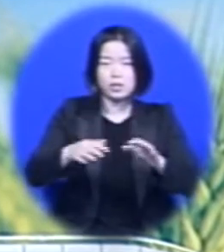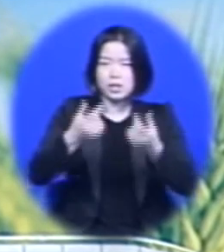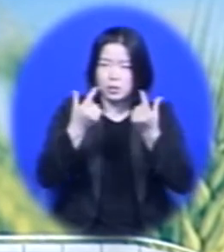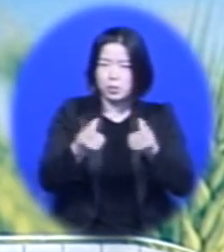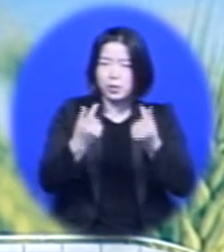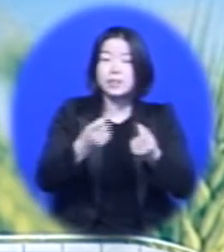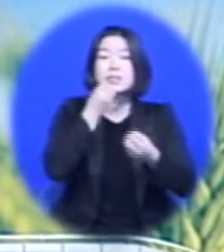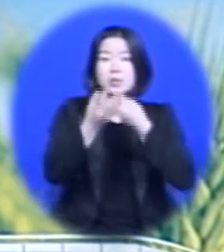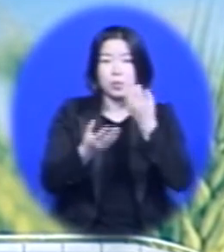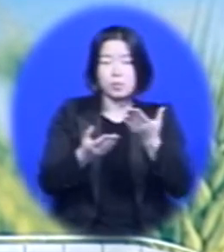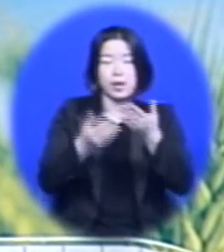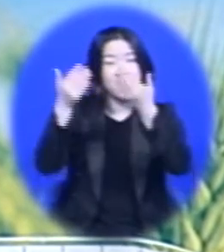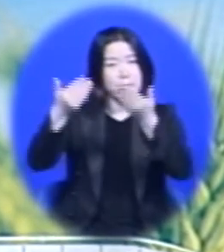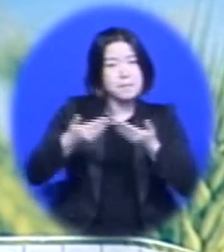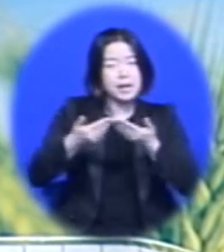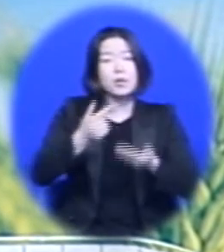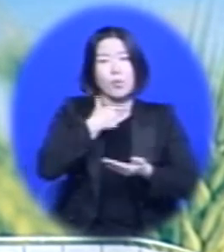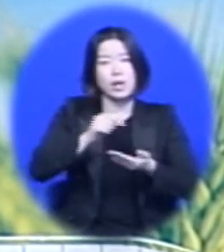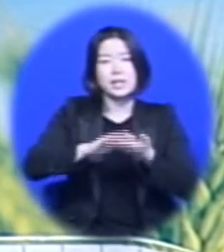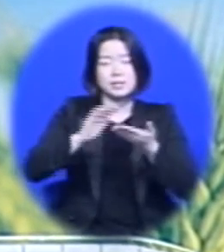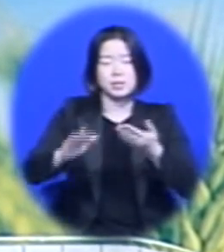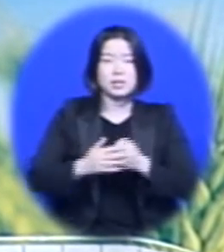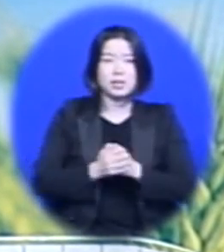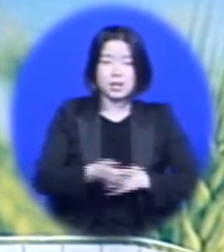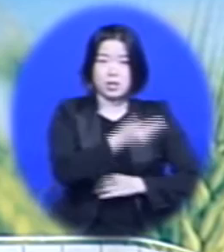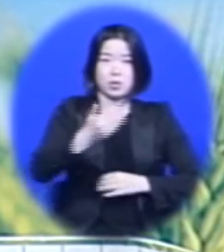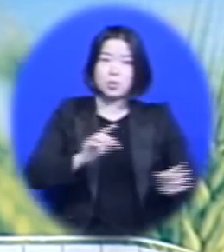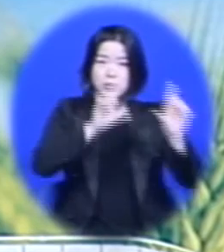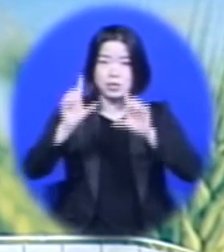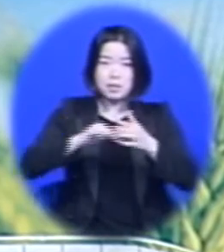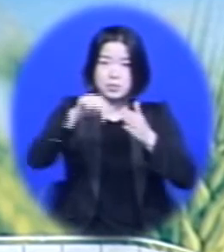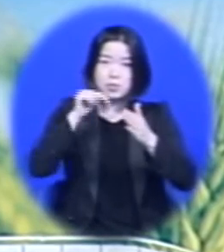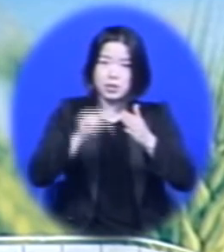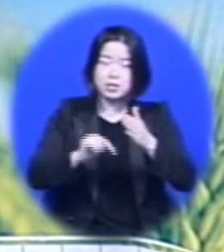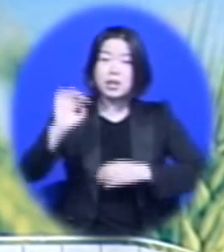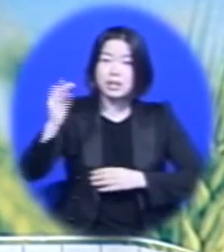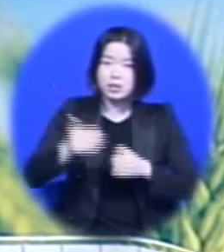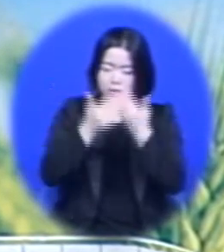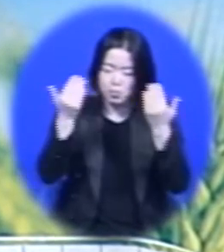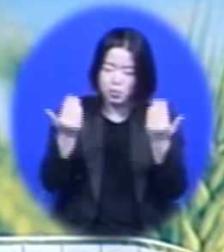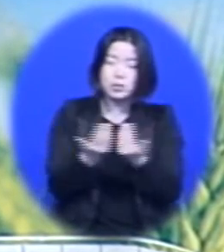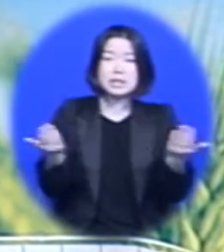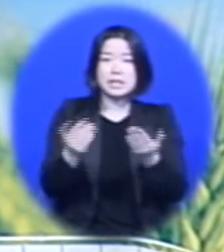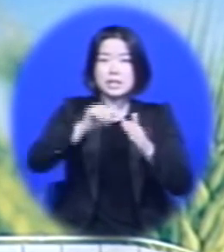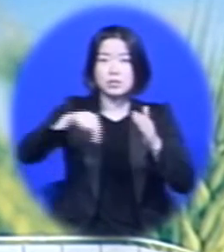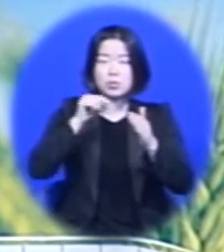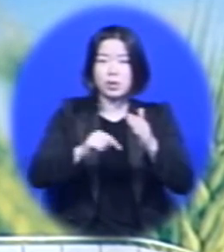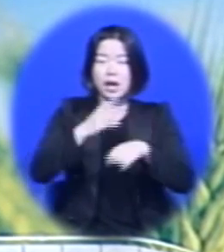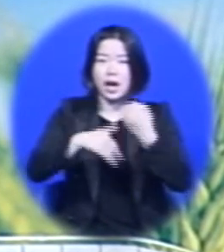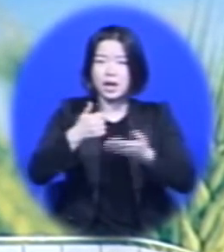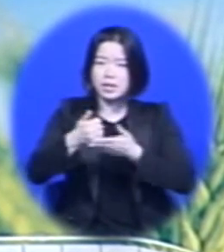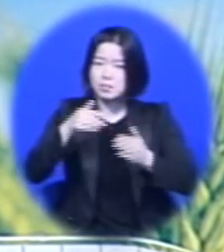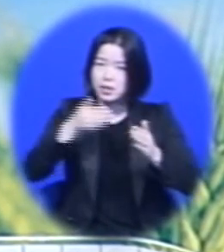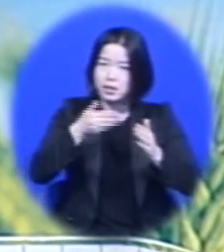똑같은 고백을 받으시기를 원하시는 것입니다. 여러분의 삶 속에서 되어지는 모든 일 속에 하나님의